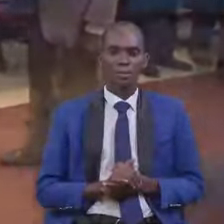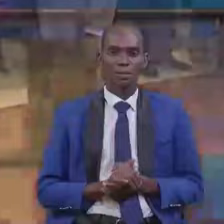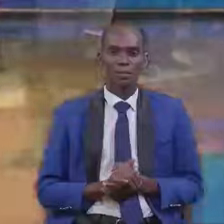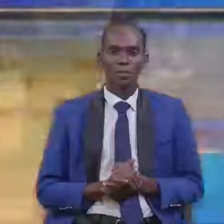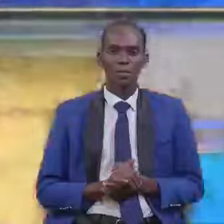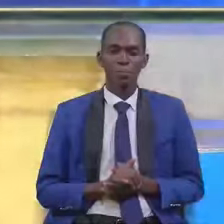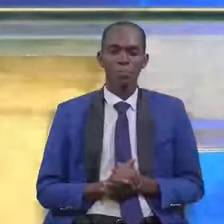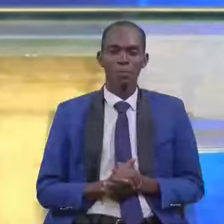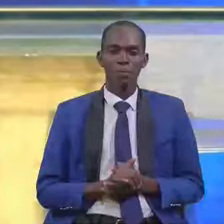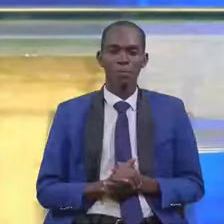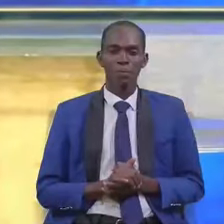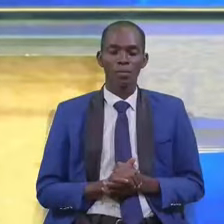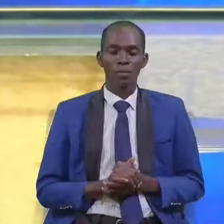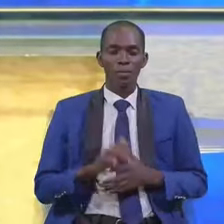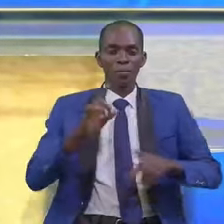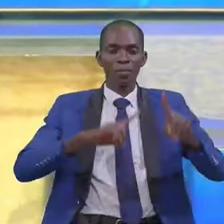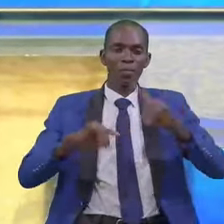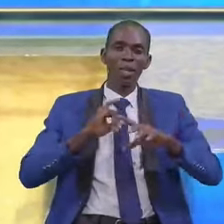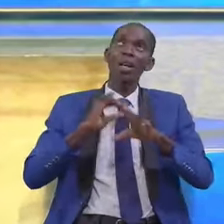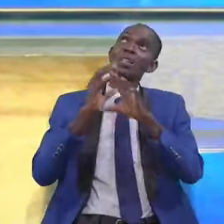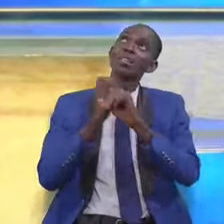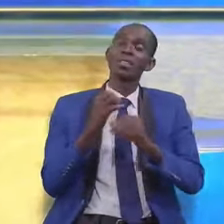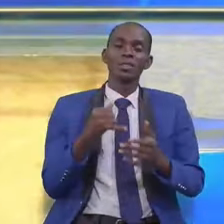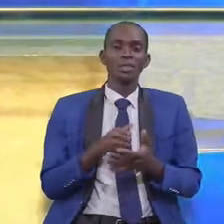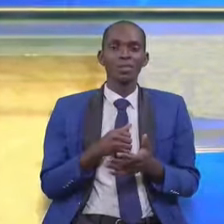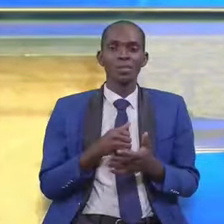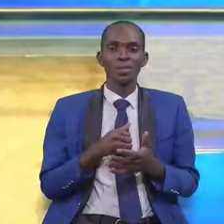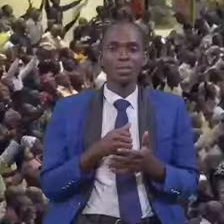Je l'ai reçu. Je l'ai reçu.